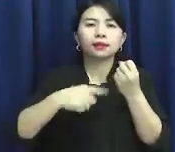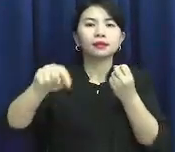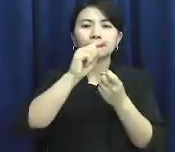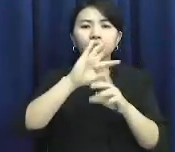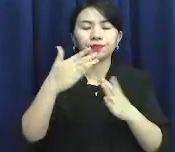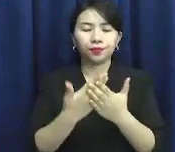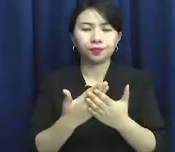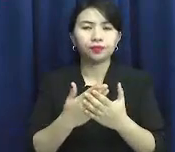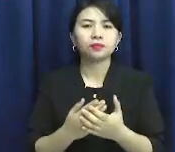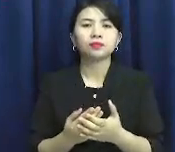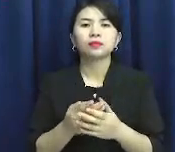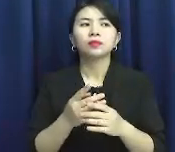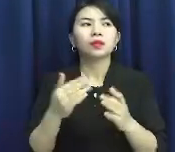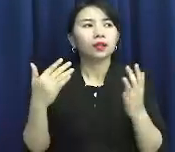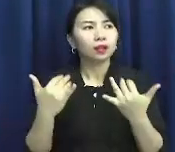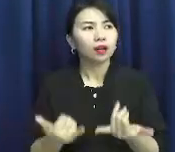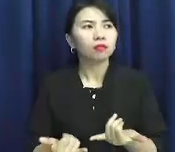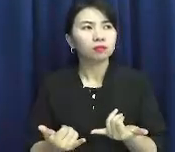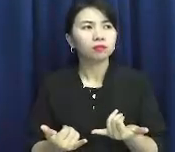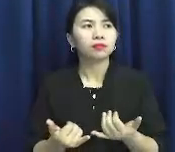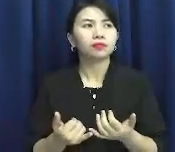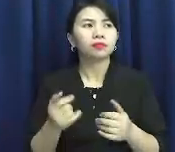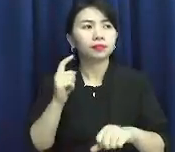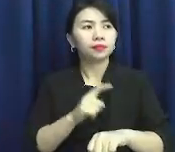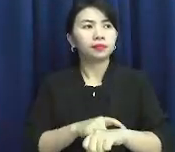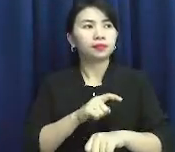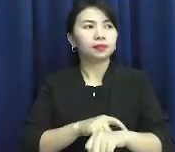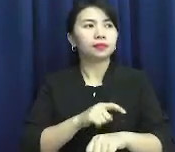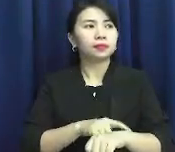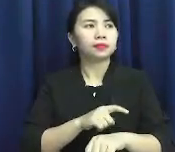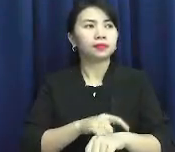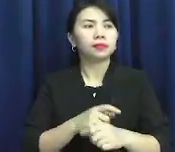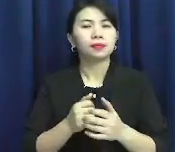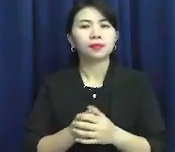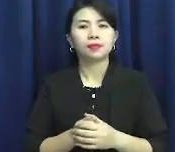lahat. Sabi ko nga sa inyo, most of the time, no? Most of the time.